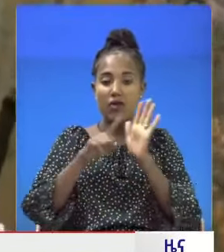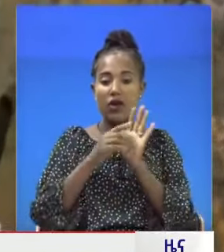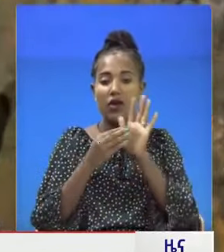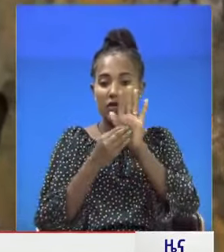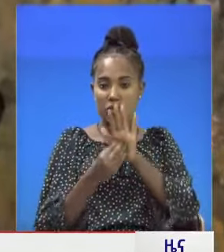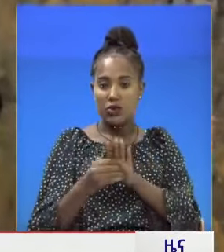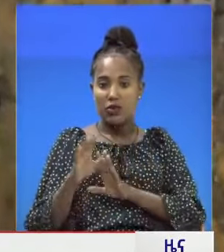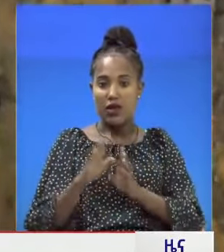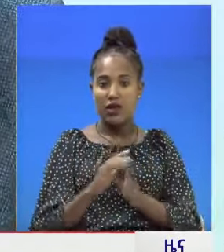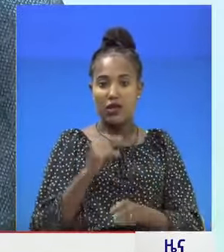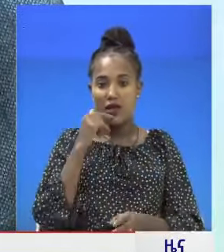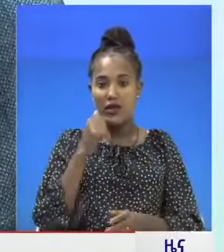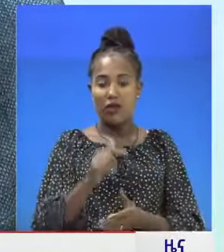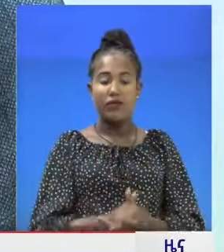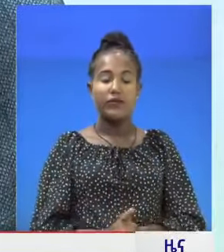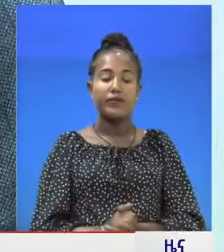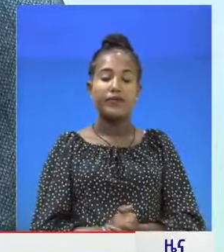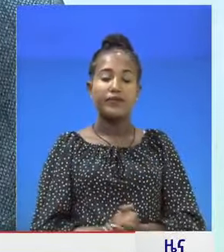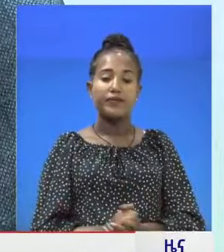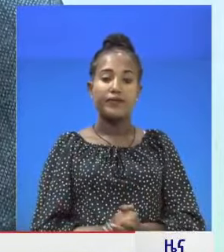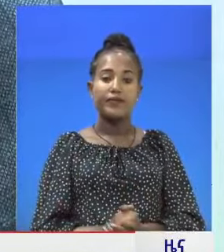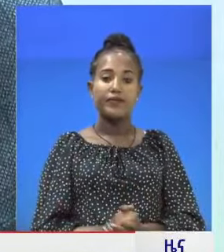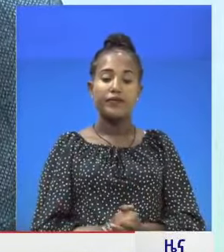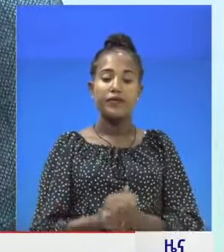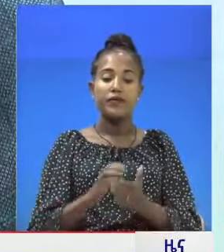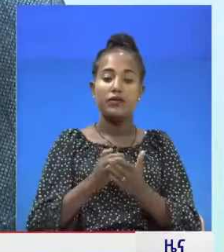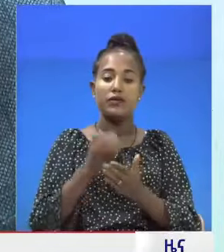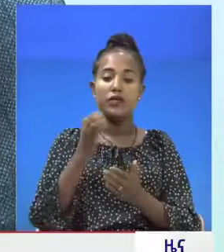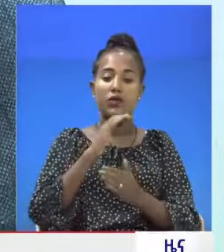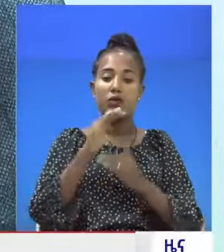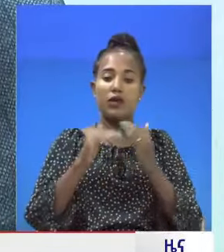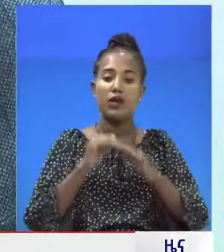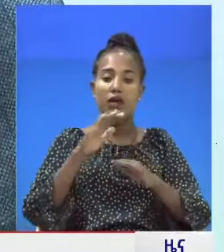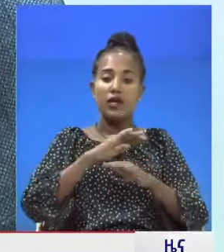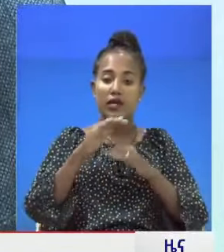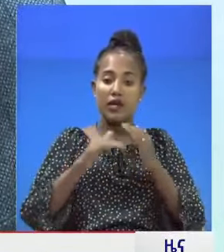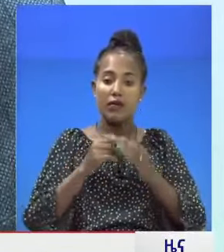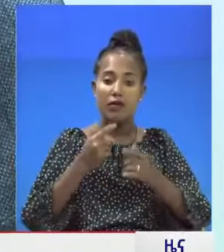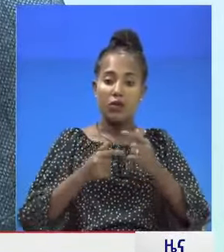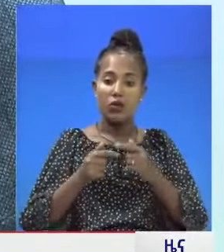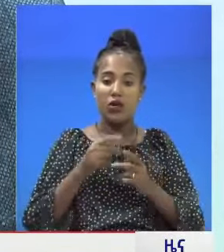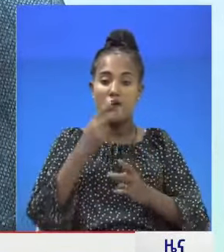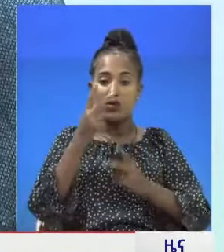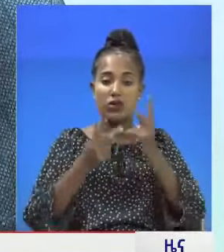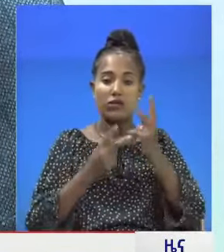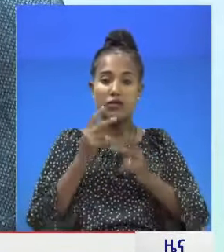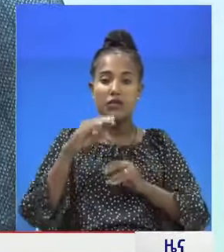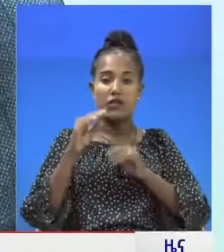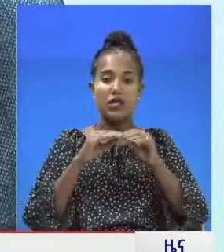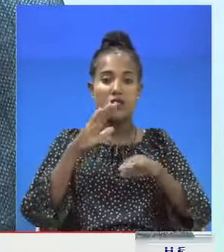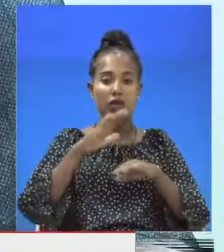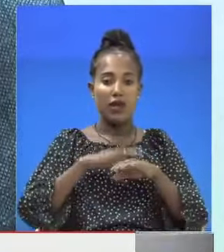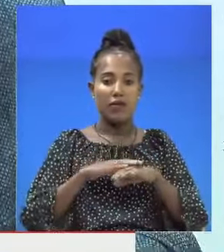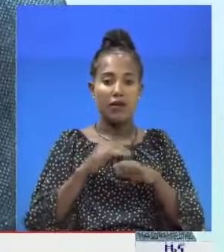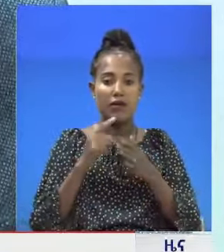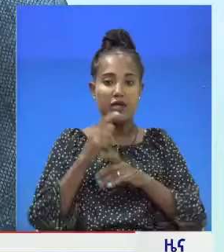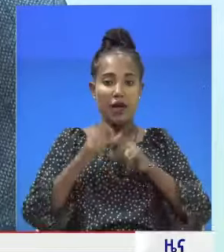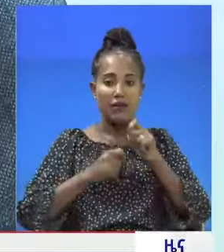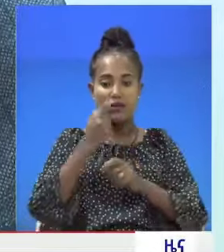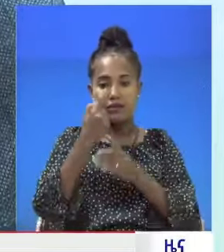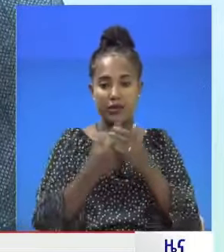እንደሚያሳድርም ነው ምክትል ቢሮ ኃላፊው የገለጹት። በኢኮኖሚው ላይ አጠቃላይ እንደሚያመጣው ሁሉ በቱሪዝም እንቅስቃሴው ላይም በዚህ ዓመት ብቻ